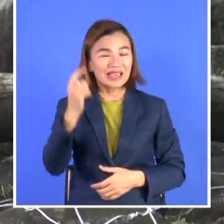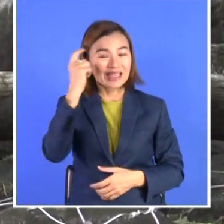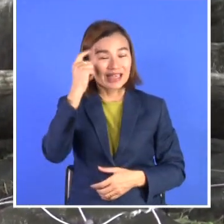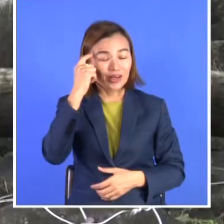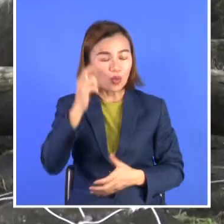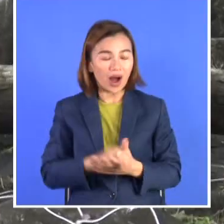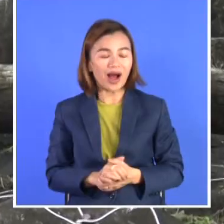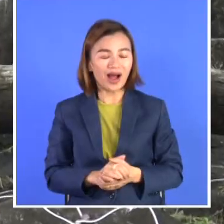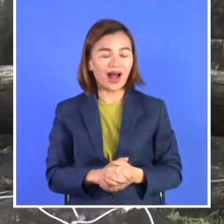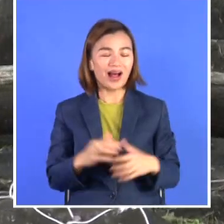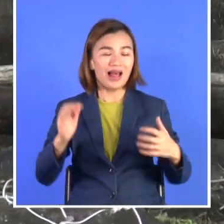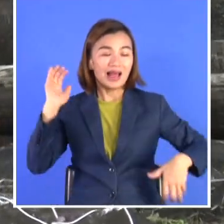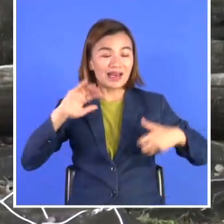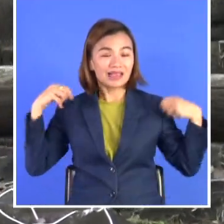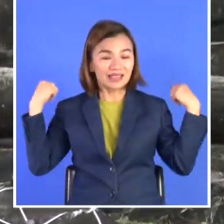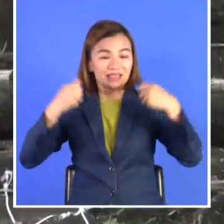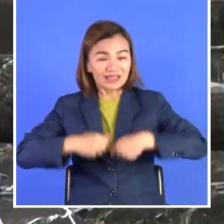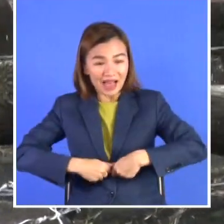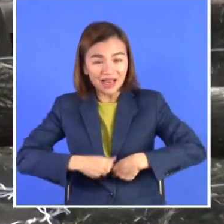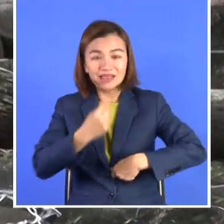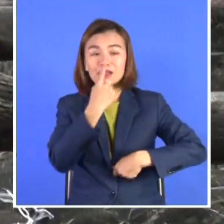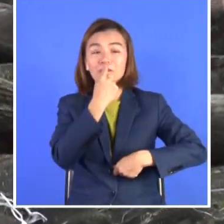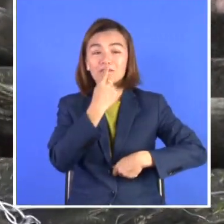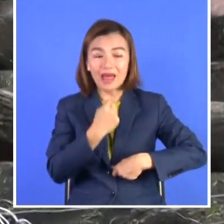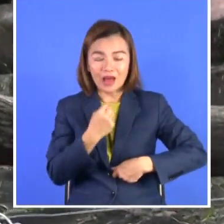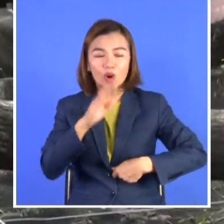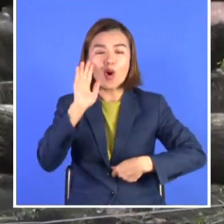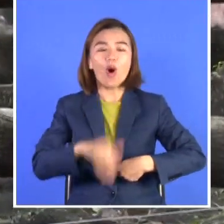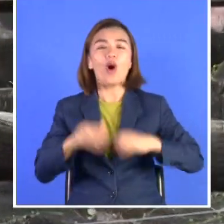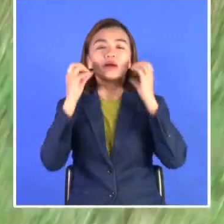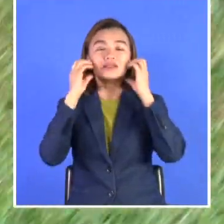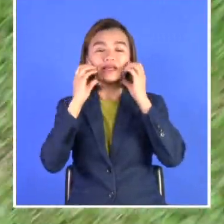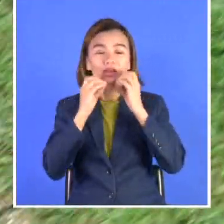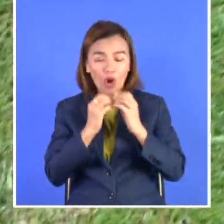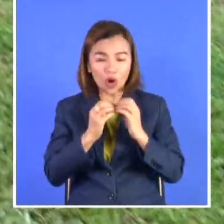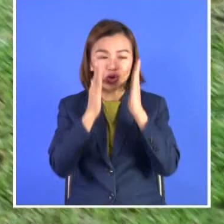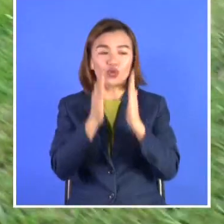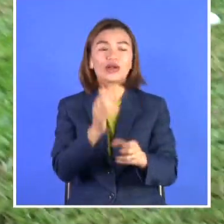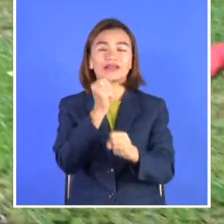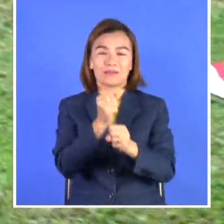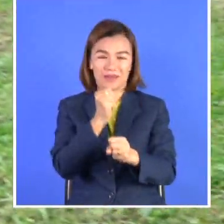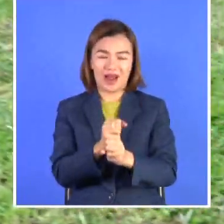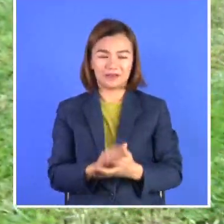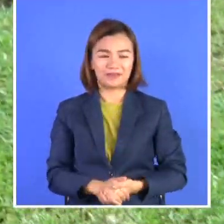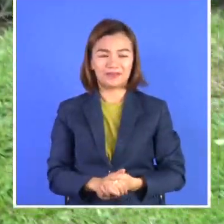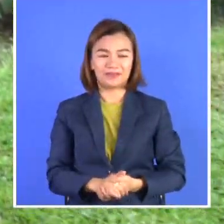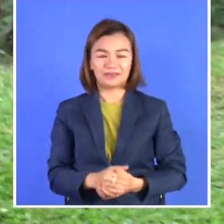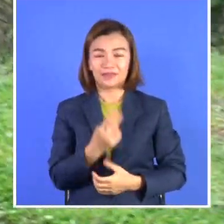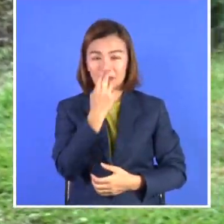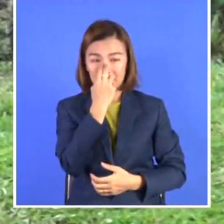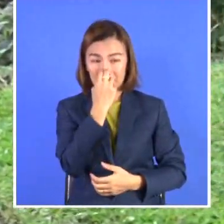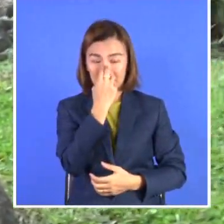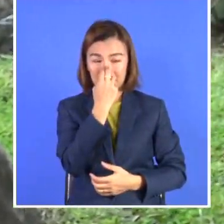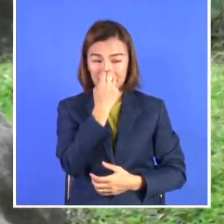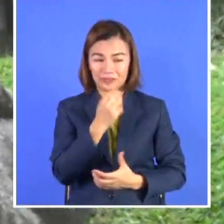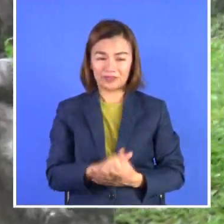ดอีก ไม่ใช่นะคะ ไม่ใช่นะถูกแล้วซานตาคลอสเป็นคน ซานตาคลอสเป็นคนเป็นเจ้าหน้าที่เอางี้มาถึงนี่เอามาลิงม